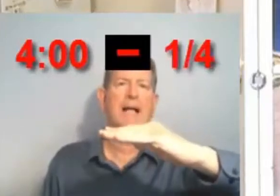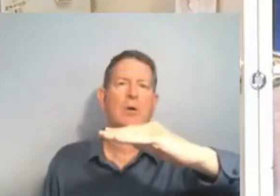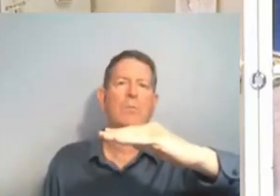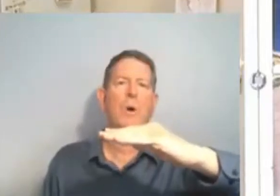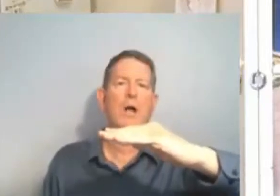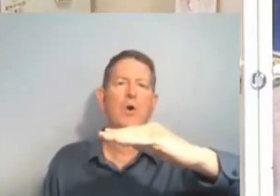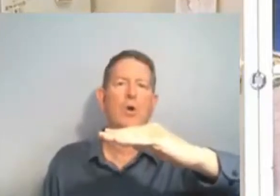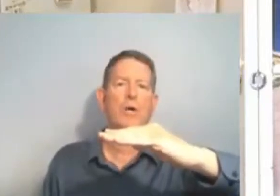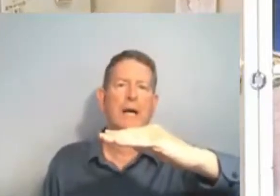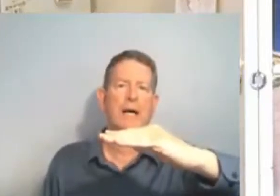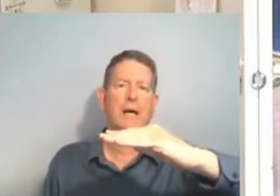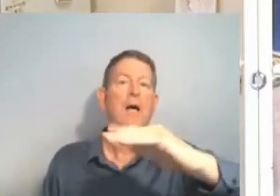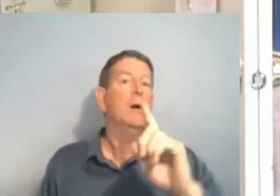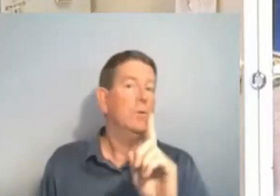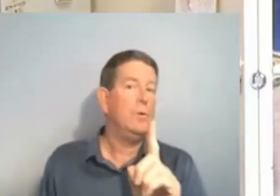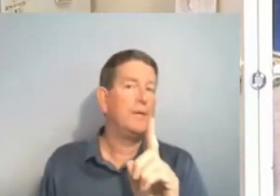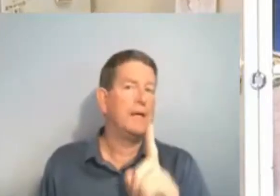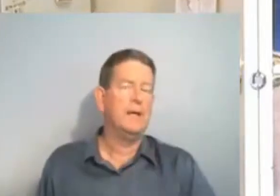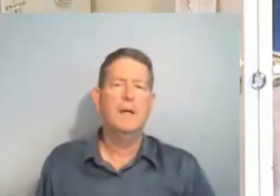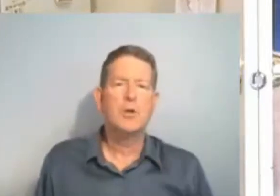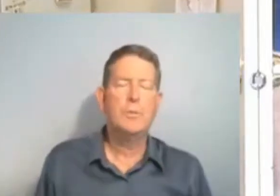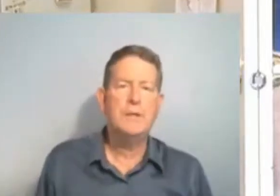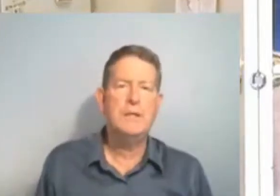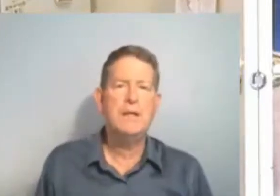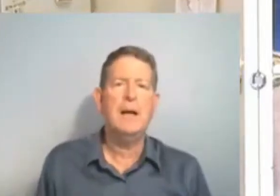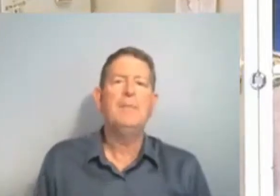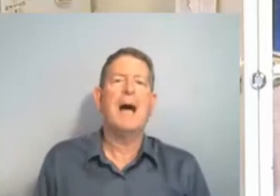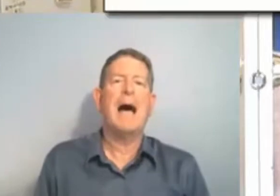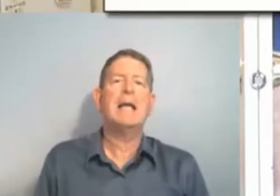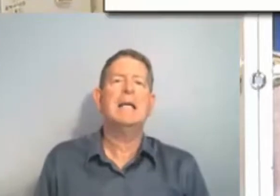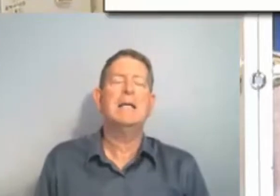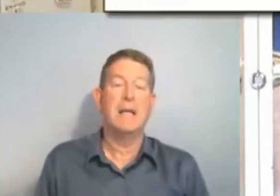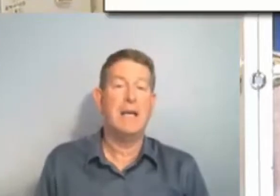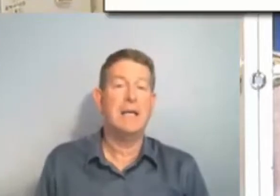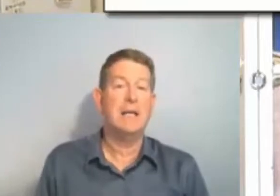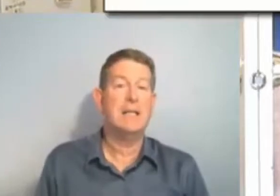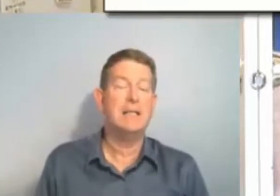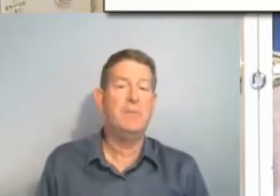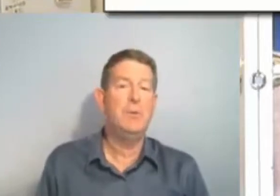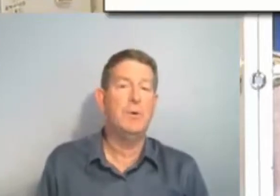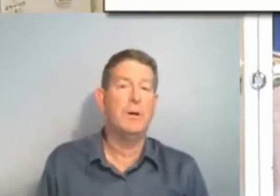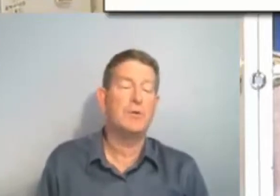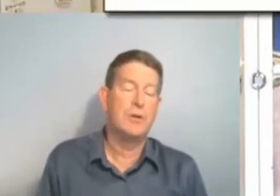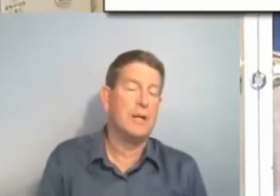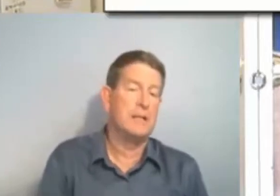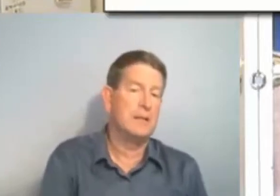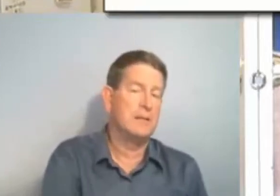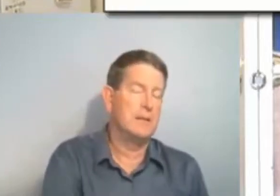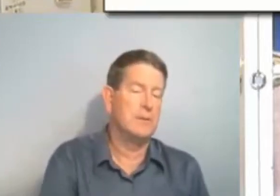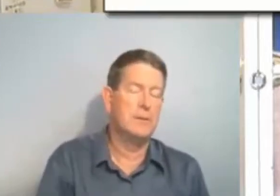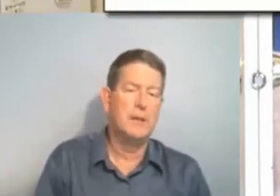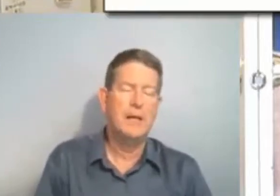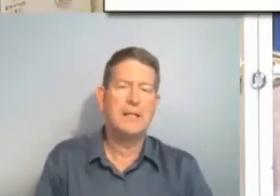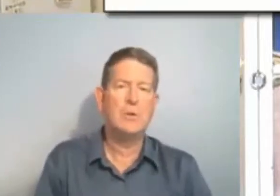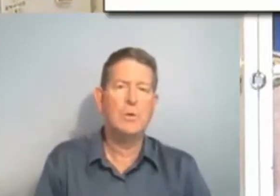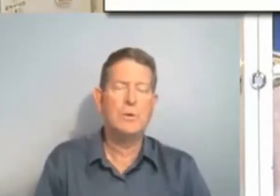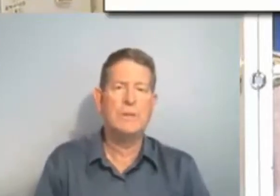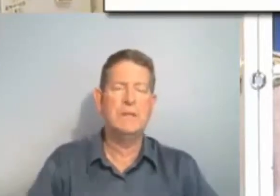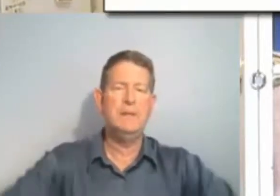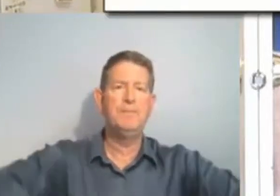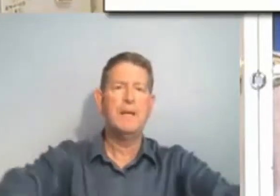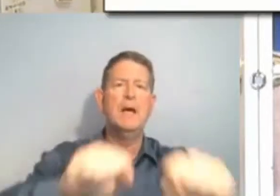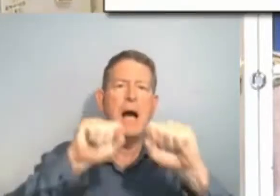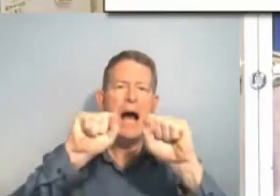quart, à 4h moins le quart, ou bien je peux dire qu'est-ce qui est plus courant, je dirais cette